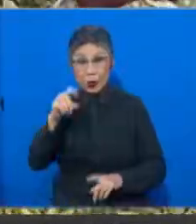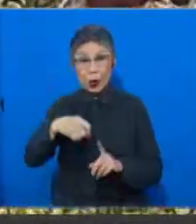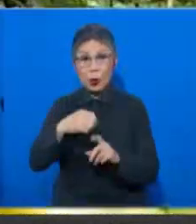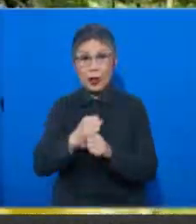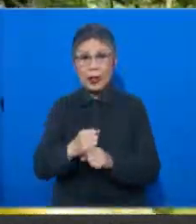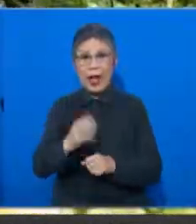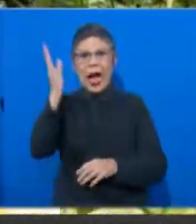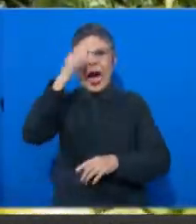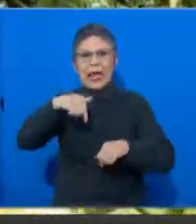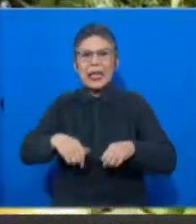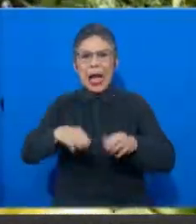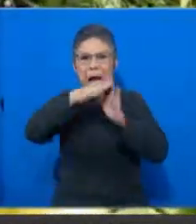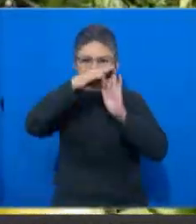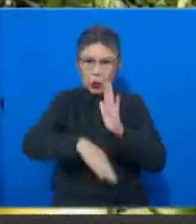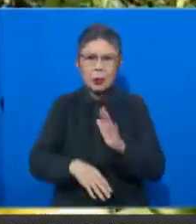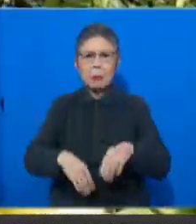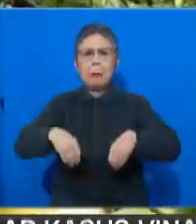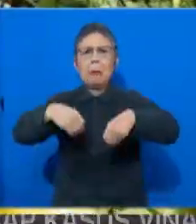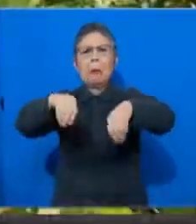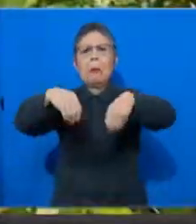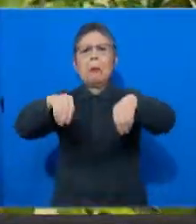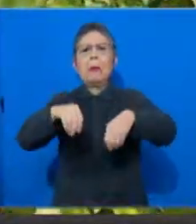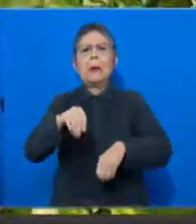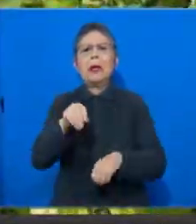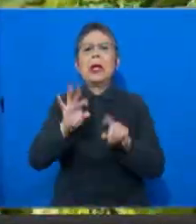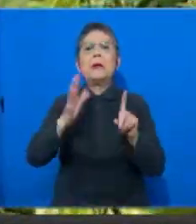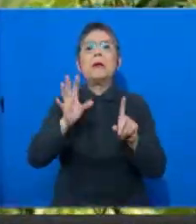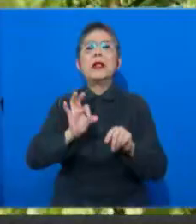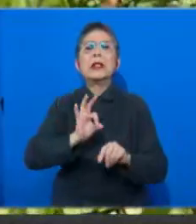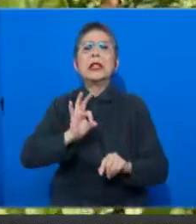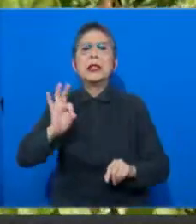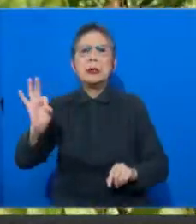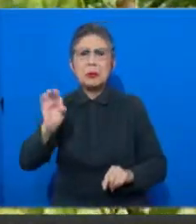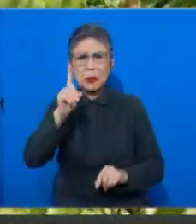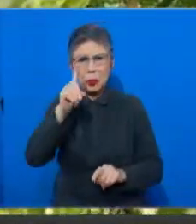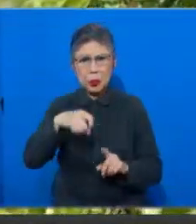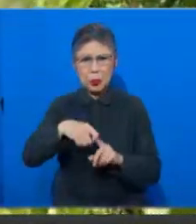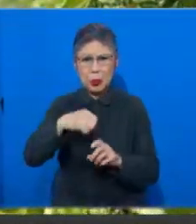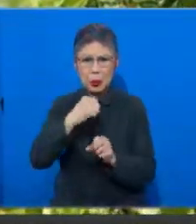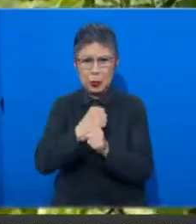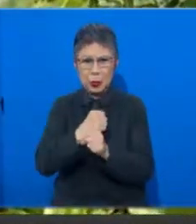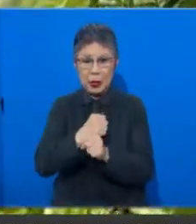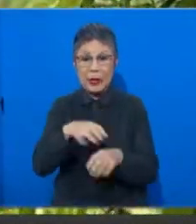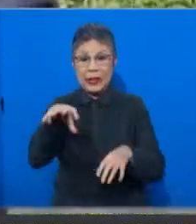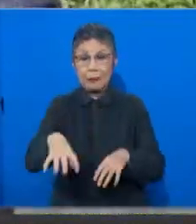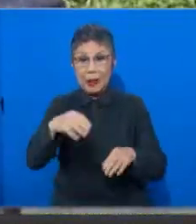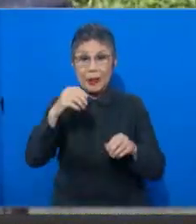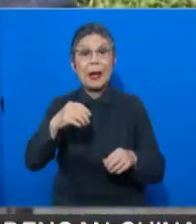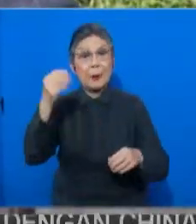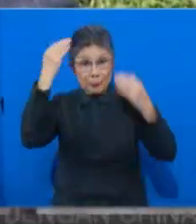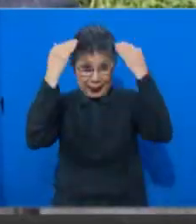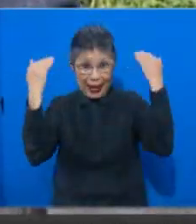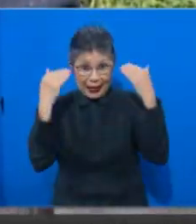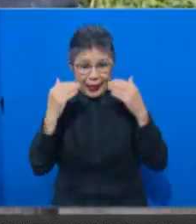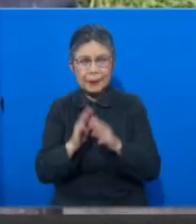kilogram, kini anjlok hanya laku dengan harga Rp15.000 per kilogram di tingkat petani. Hari